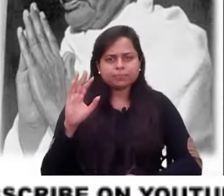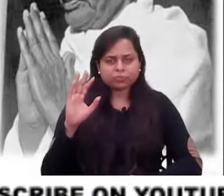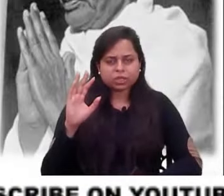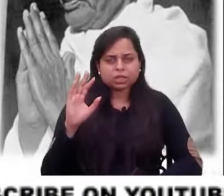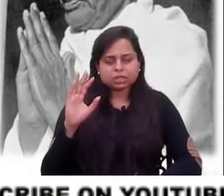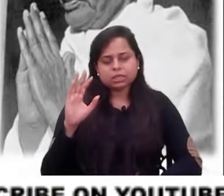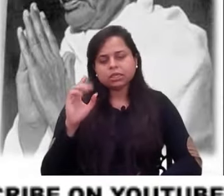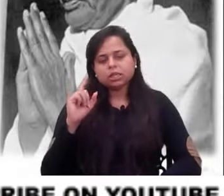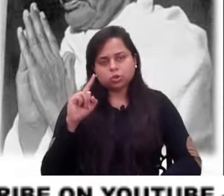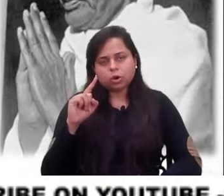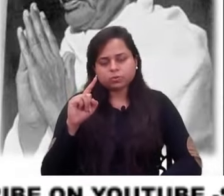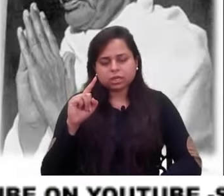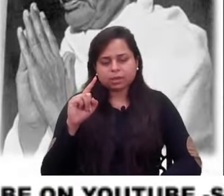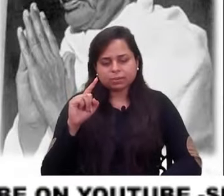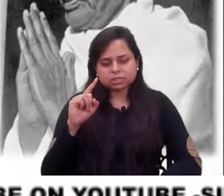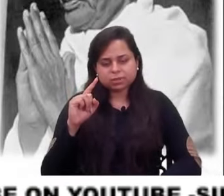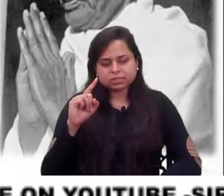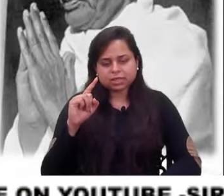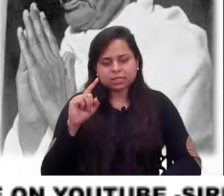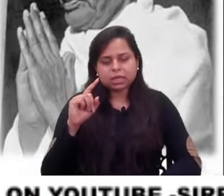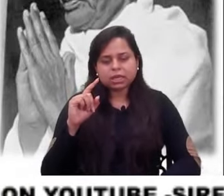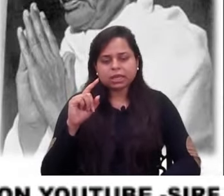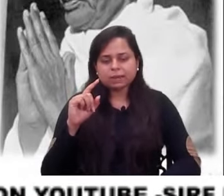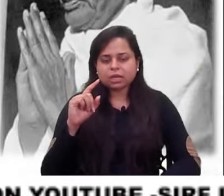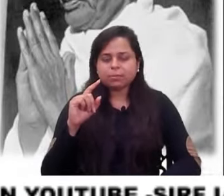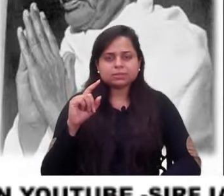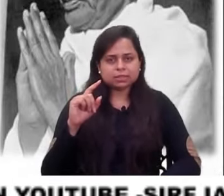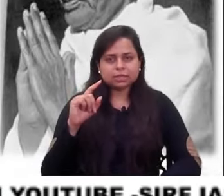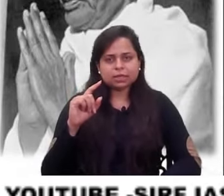को बर्थडे